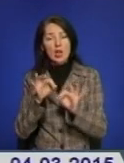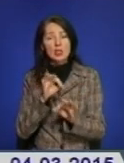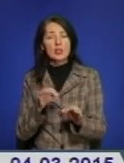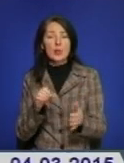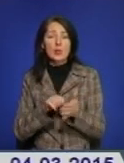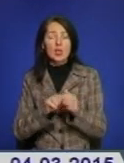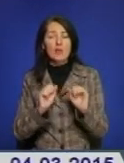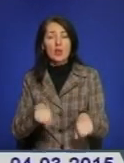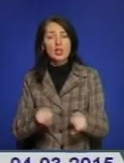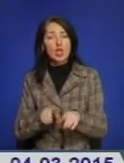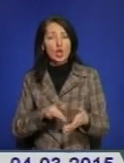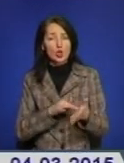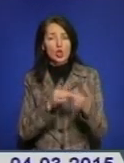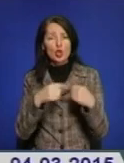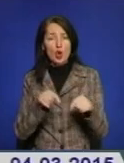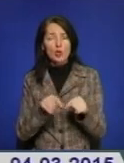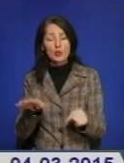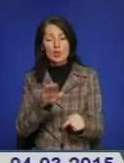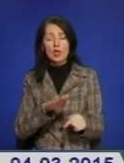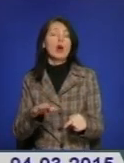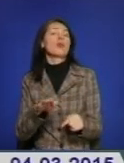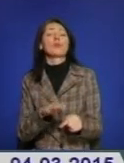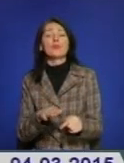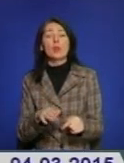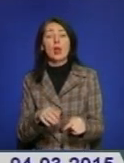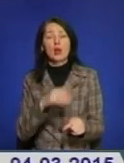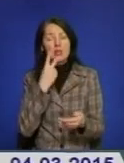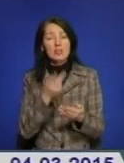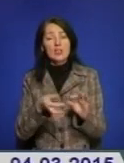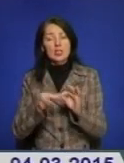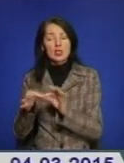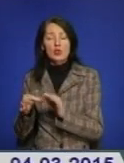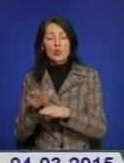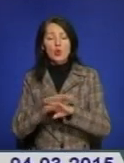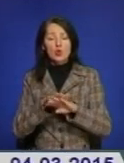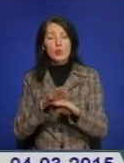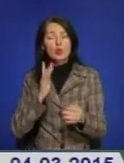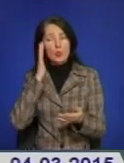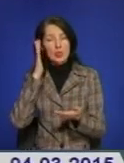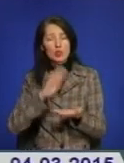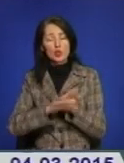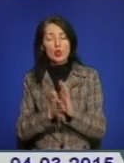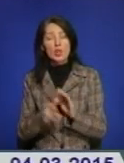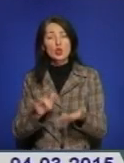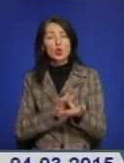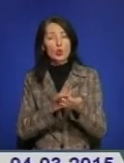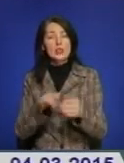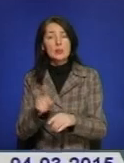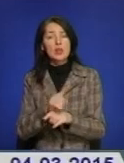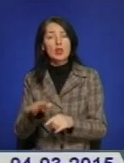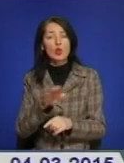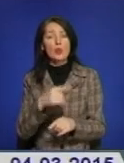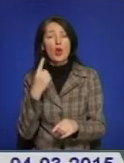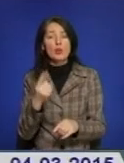краю під час круглого столу у Збаражі. Попри складну суспільно-політичну ситуацію у державі, туризм на Тернопіллі – одна